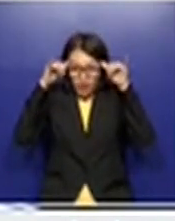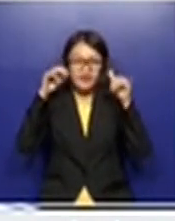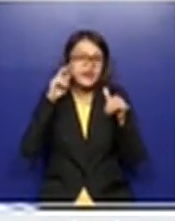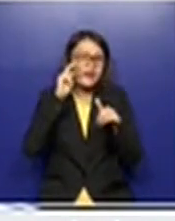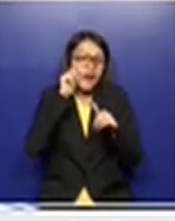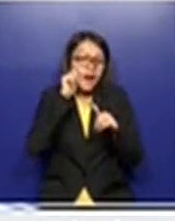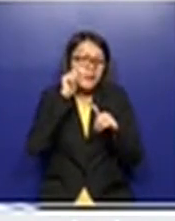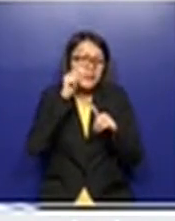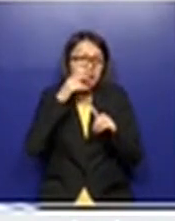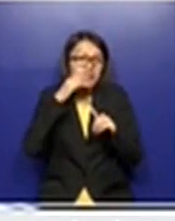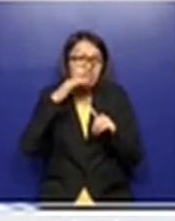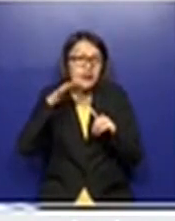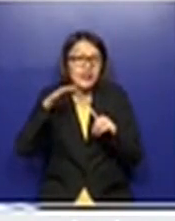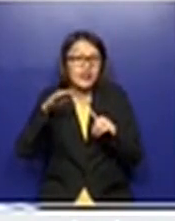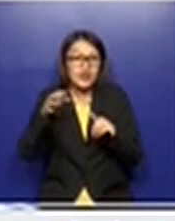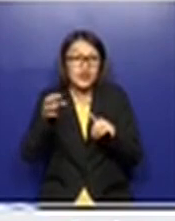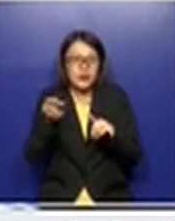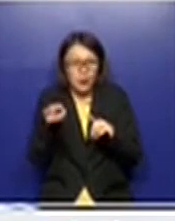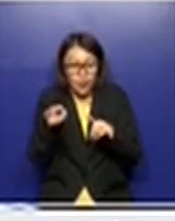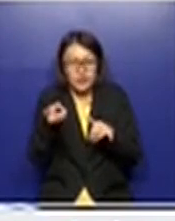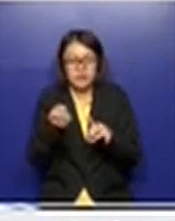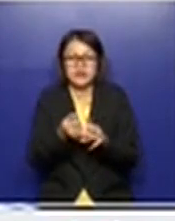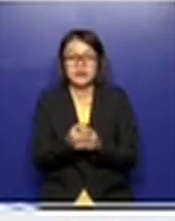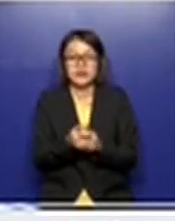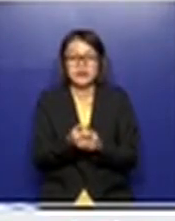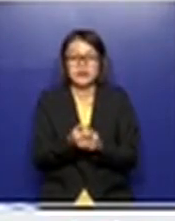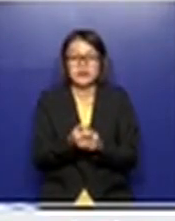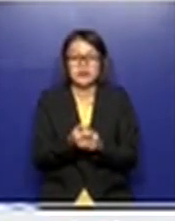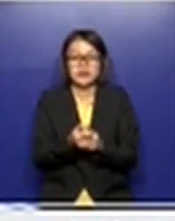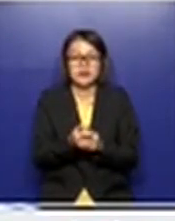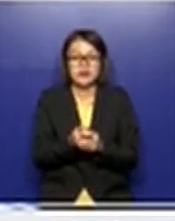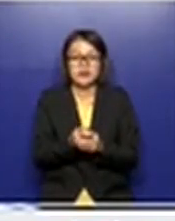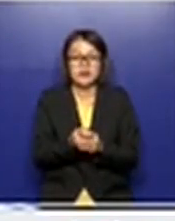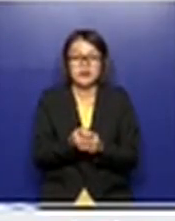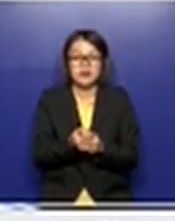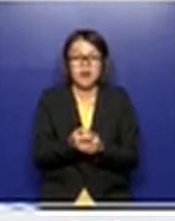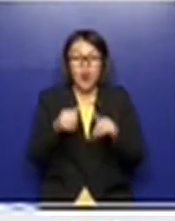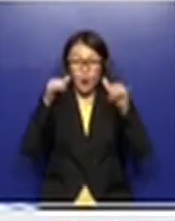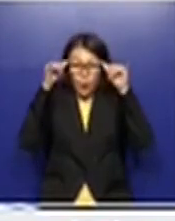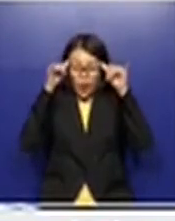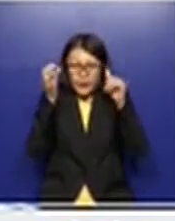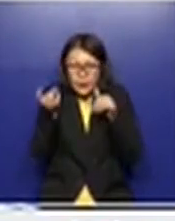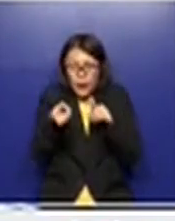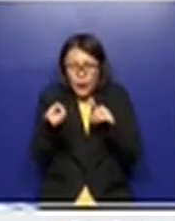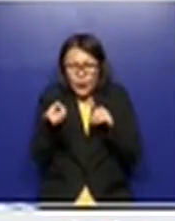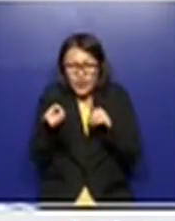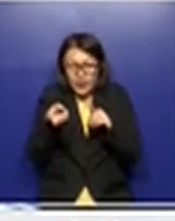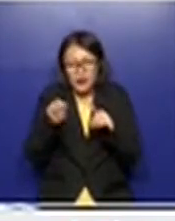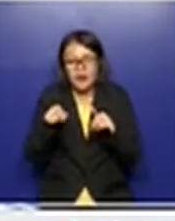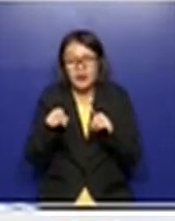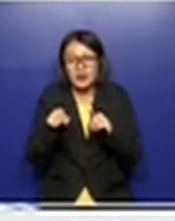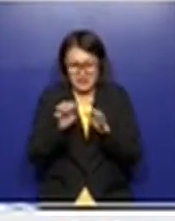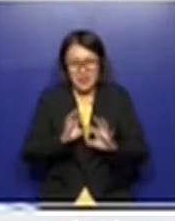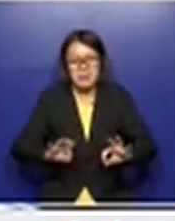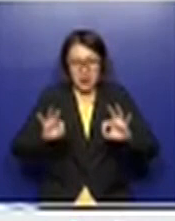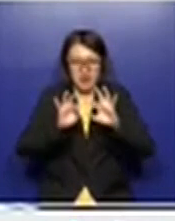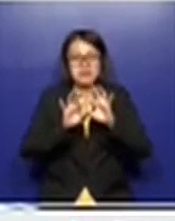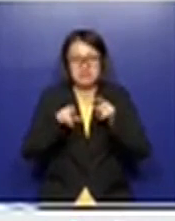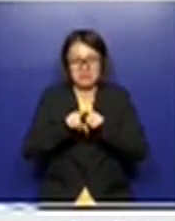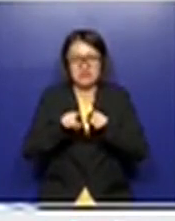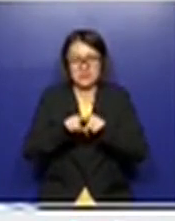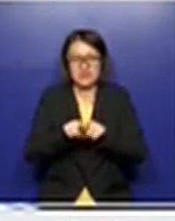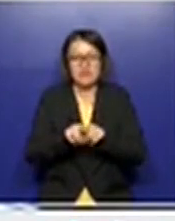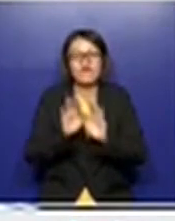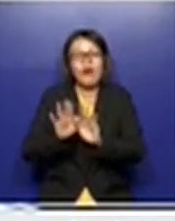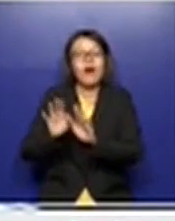ยแต่พัทลุงมีควายน้ำมีวอเตอร์วอฟเฟโลที่พัทลุงซึ่งมีความสำคัญไม่แพ้สารคดีที่ท่าน